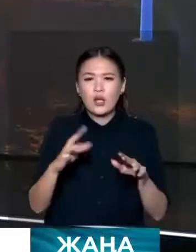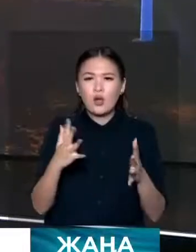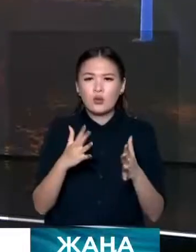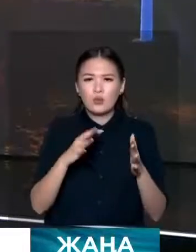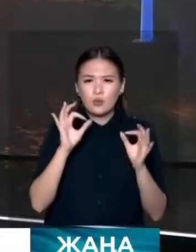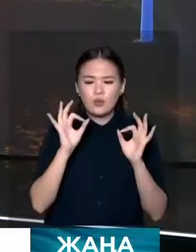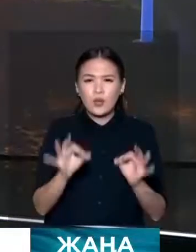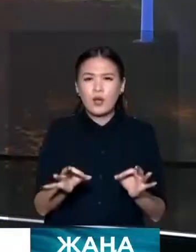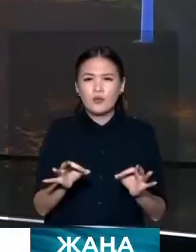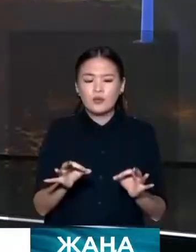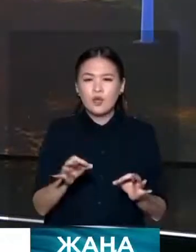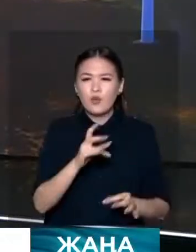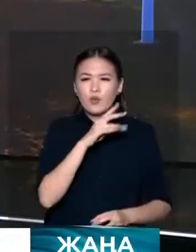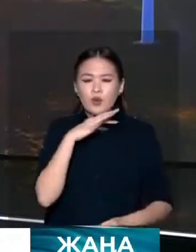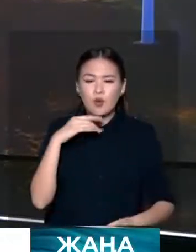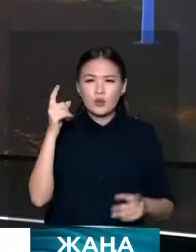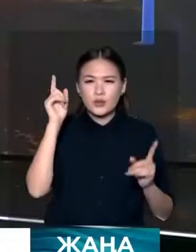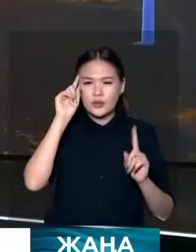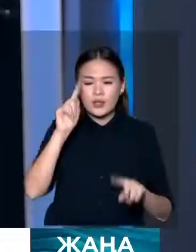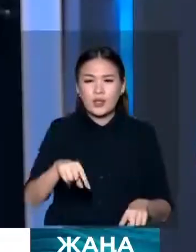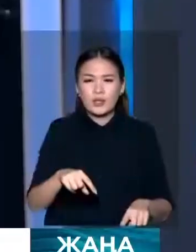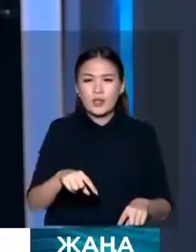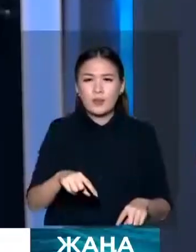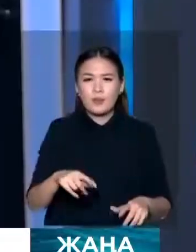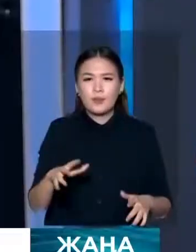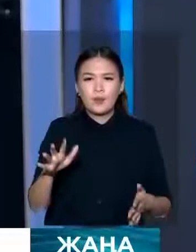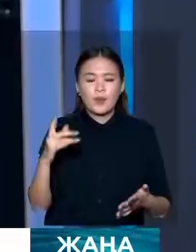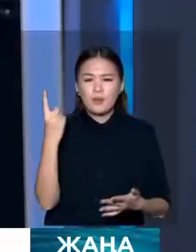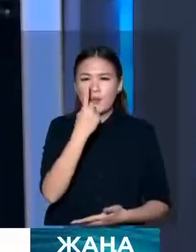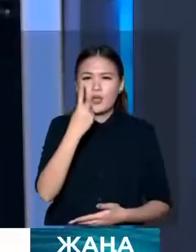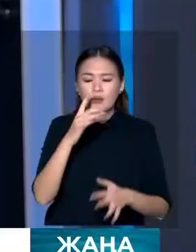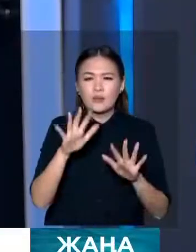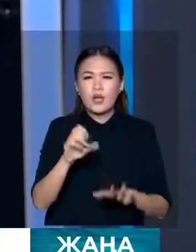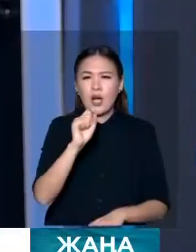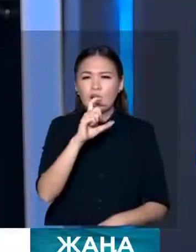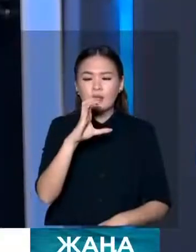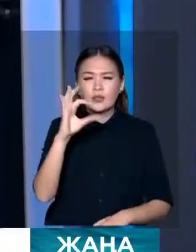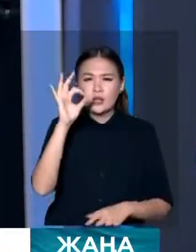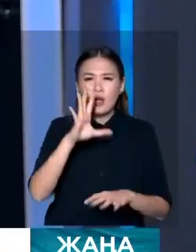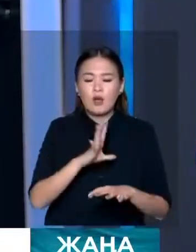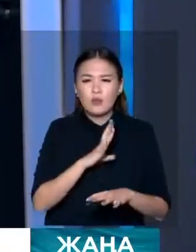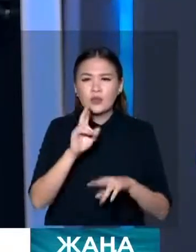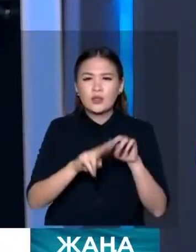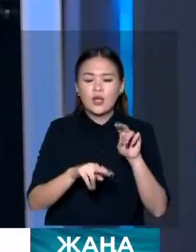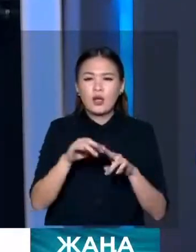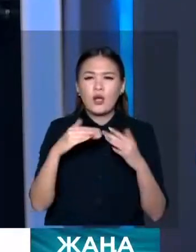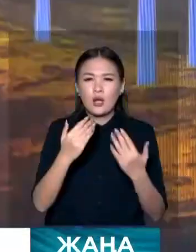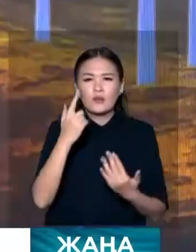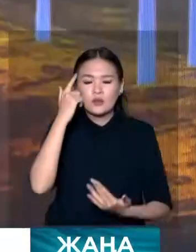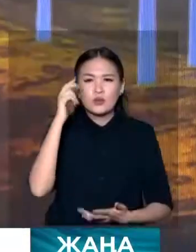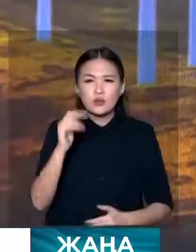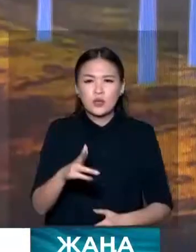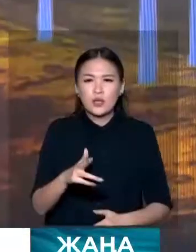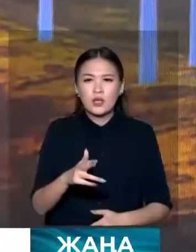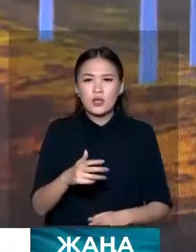меңгерген? Қай мемлекет көштің басында келеді осы АЭС салуда, жалпы АЭС-ті? Сұрағыңыз түсіндім.